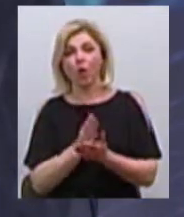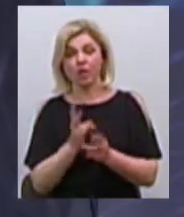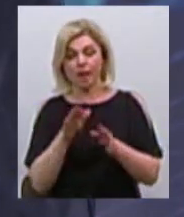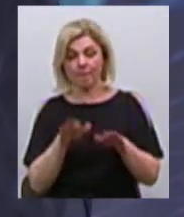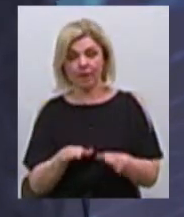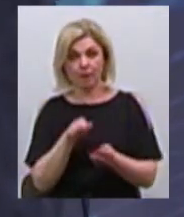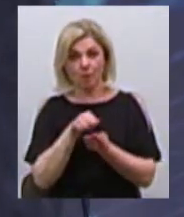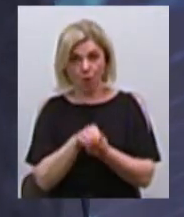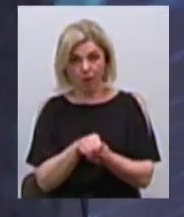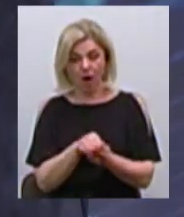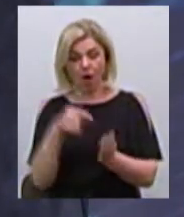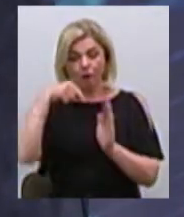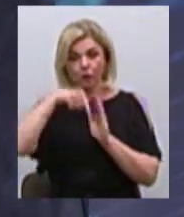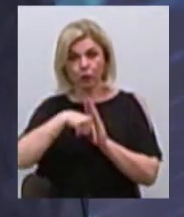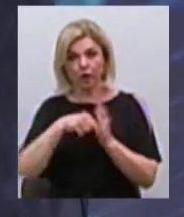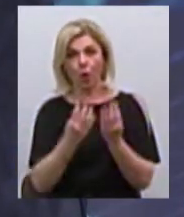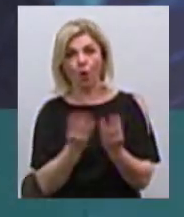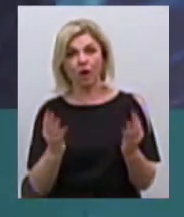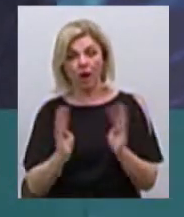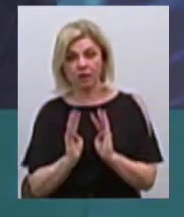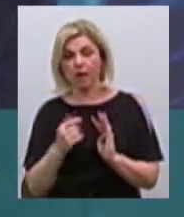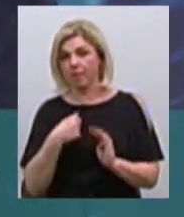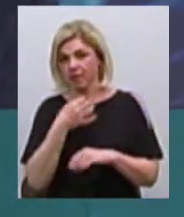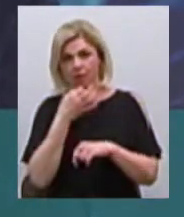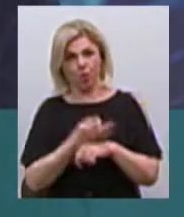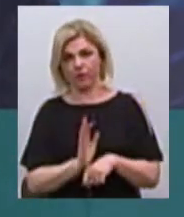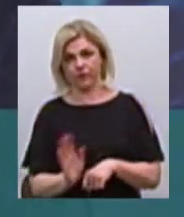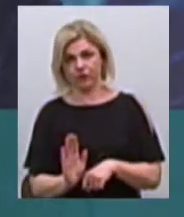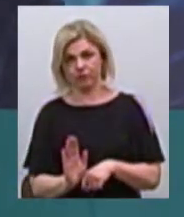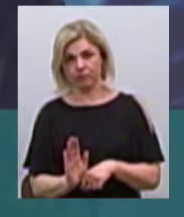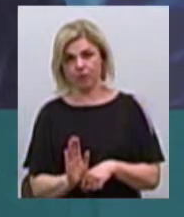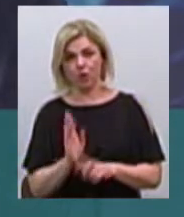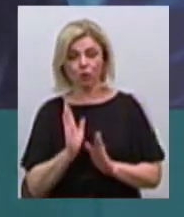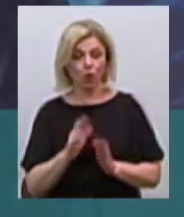поховання, за це ми відповідальності нести не можемо.